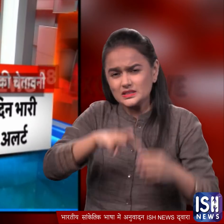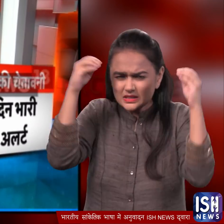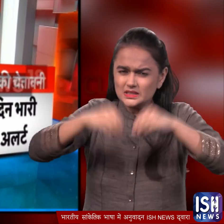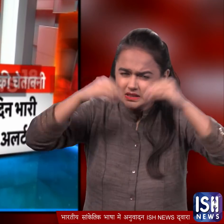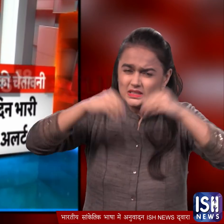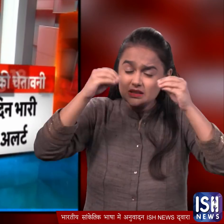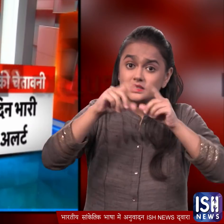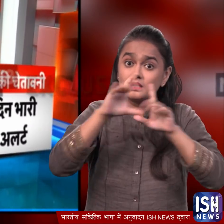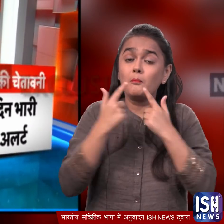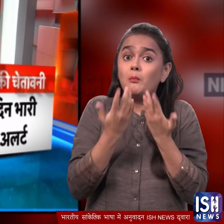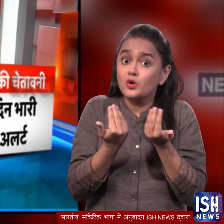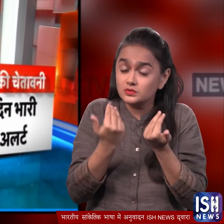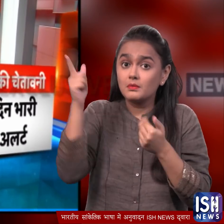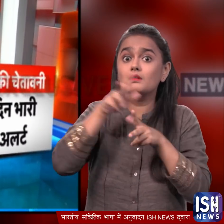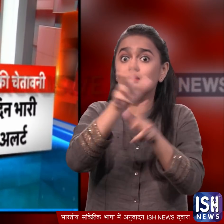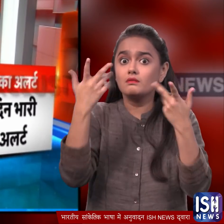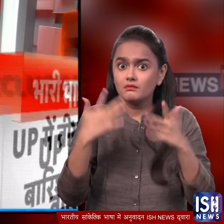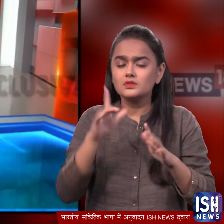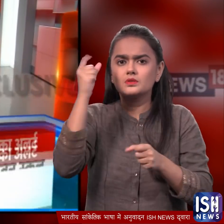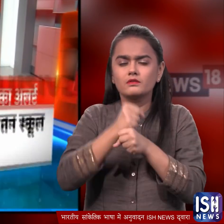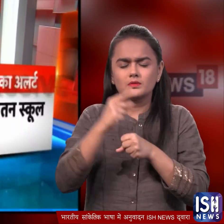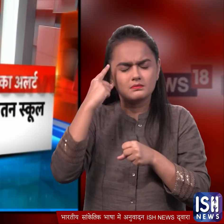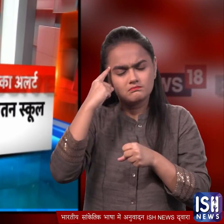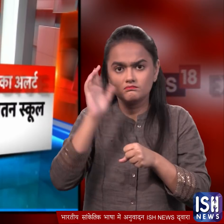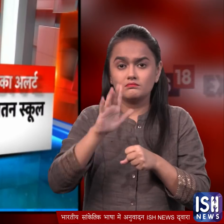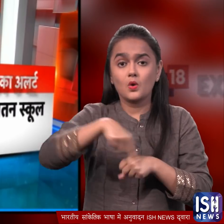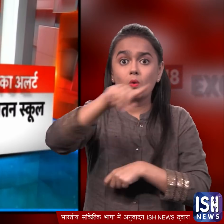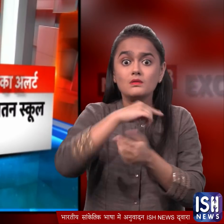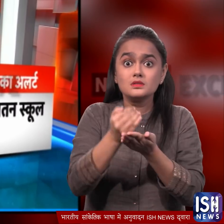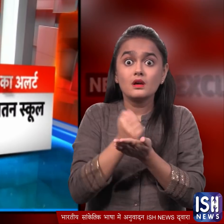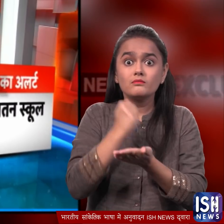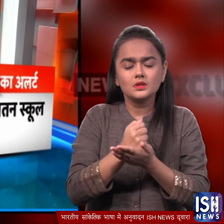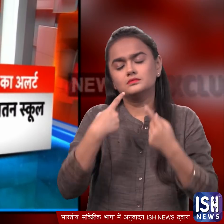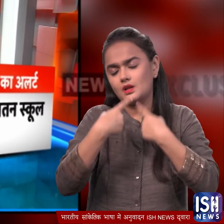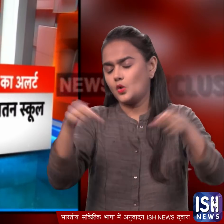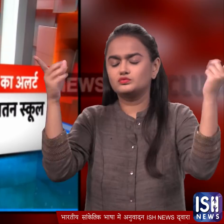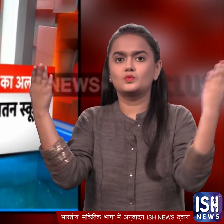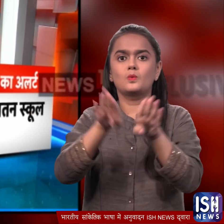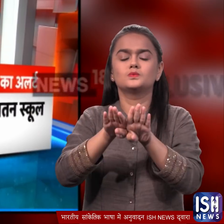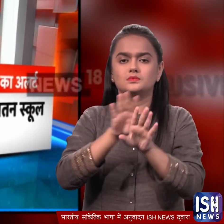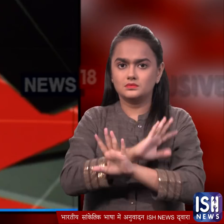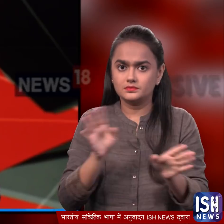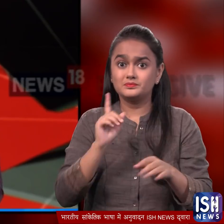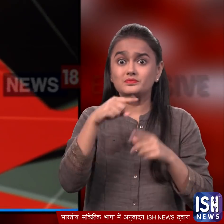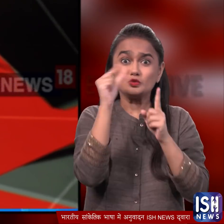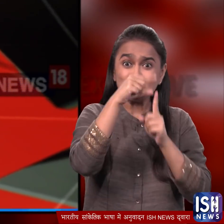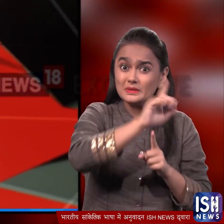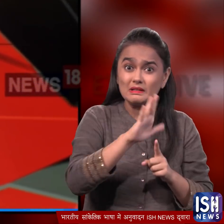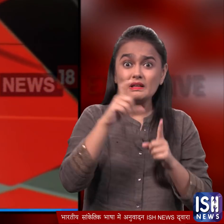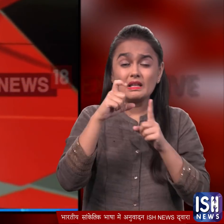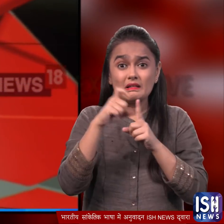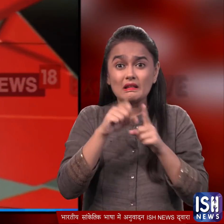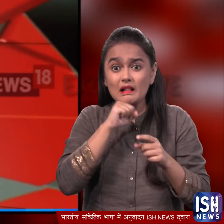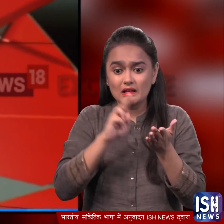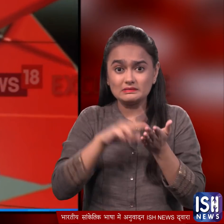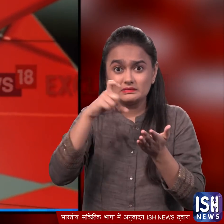भारी बारिश की चेतावनी जारी की गई है। इसलिए सरकार ने एहतियात के तौर पर यह फैसला लिया है। यूपी नहीं, दिल्ली एनसीआर